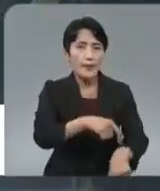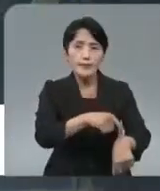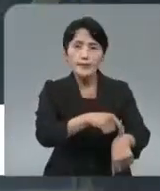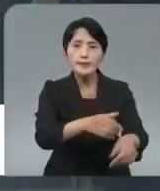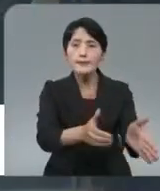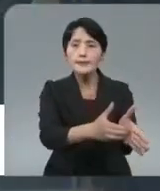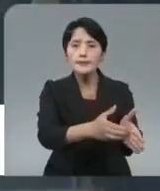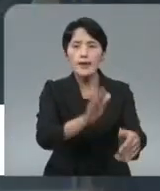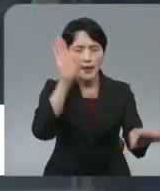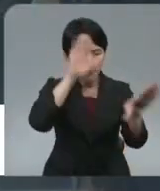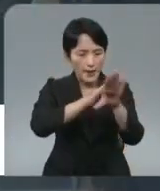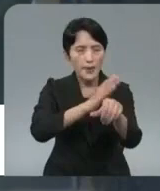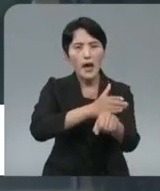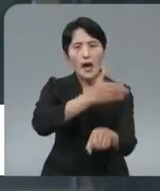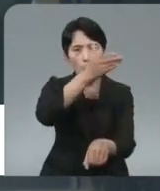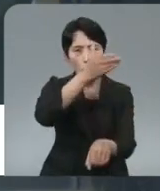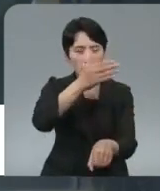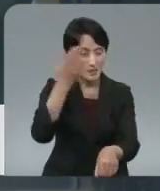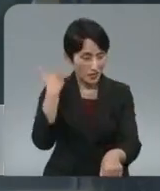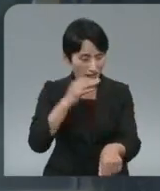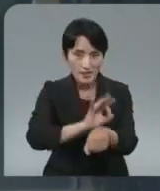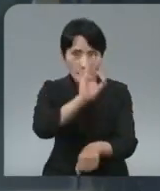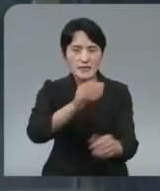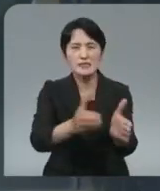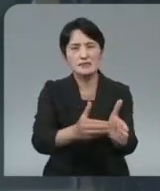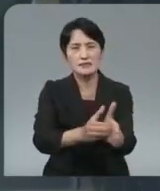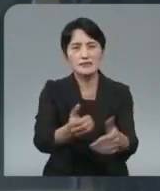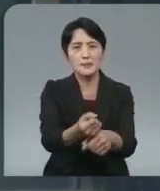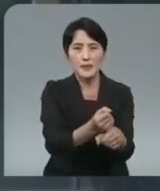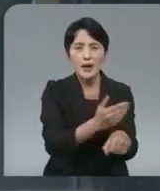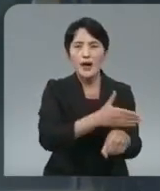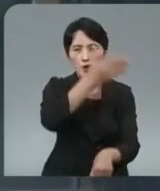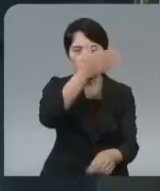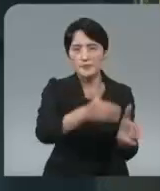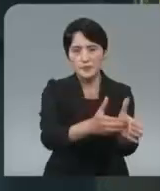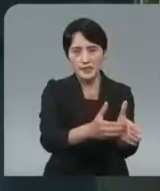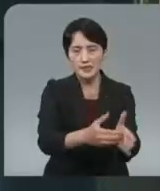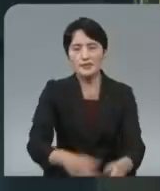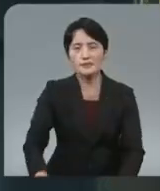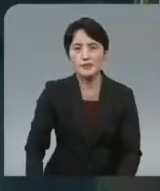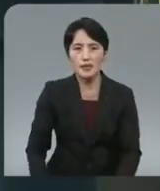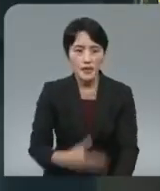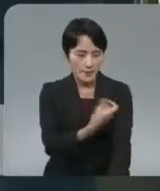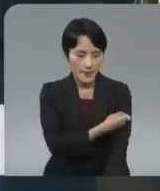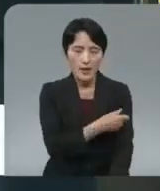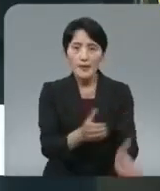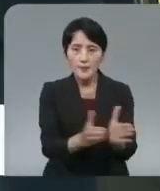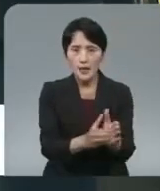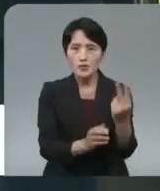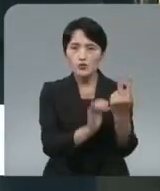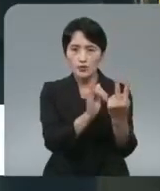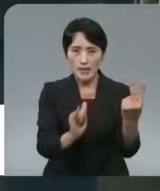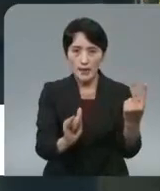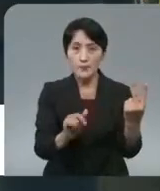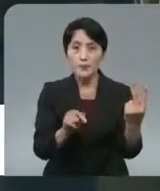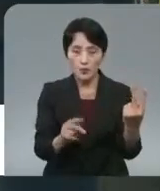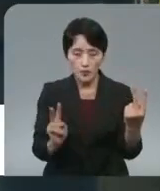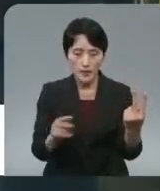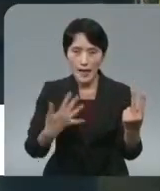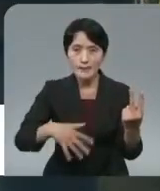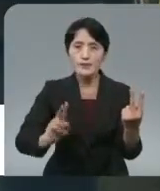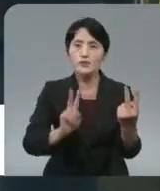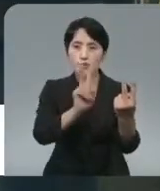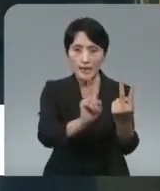kesehatan empat tingkat yang berlaku di Korea Selatan dan pula restoran dan kafe di area dengan aturan jaga jarak sosial level 4